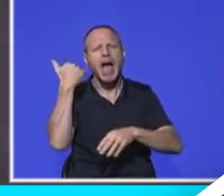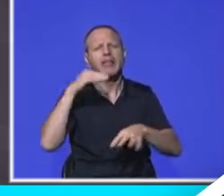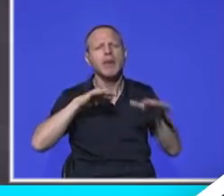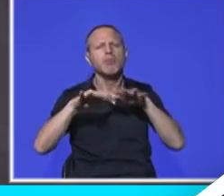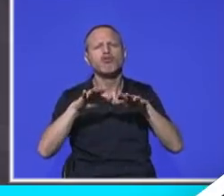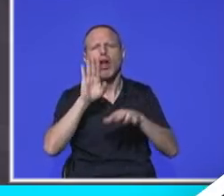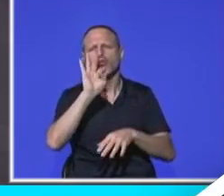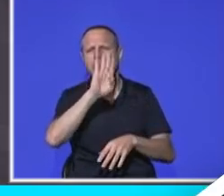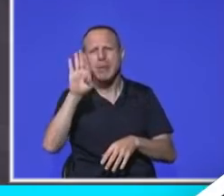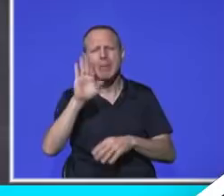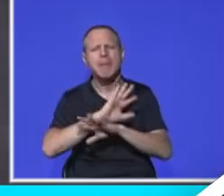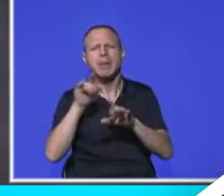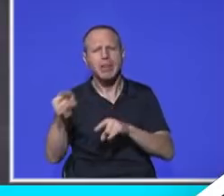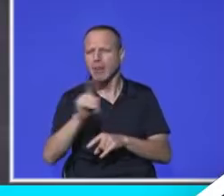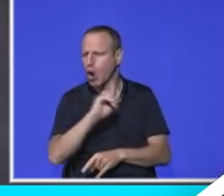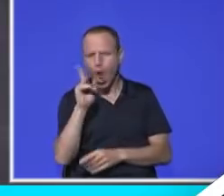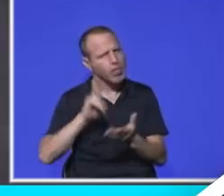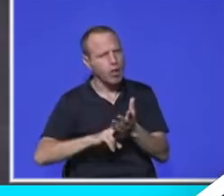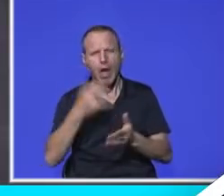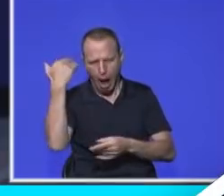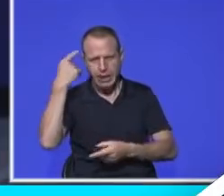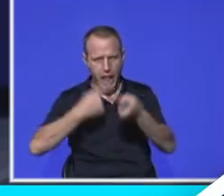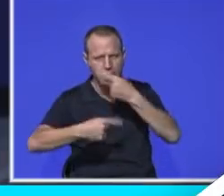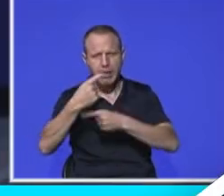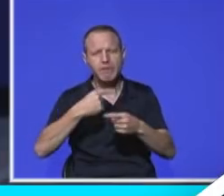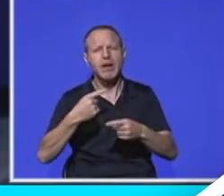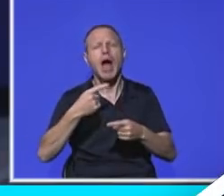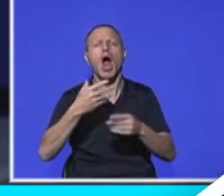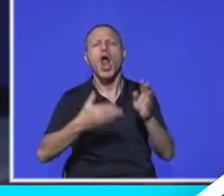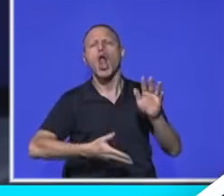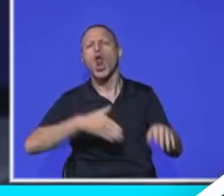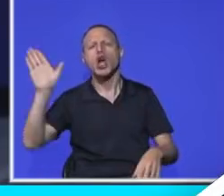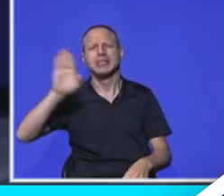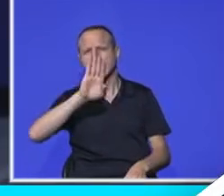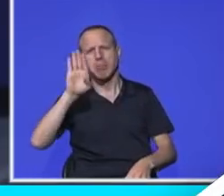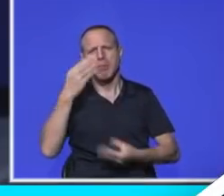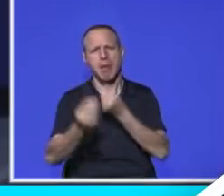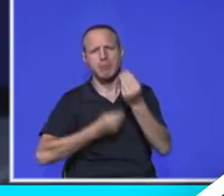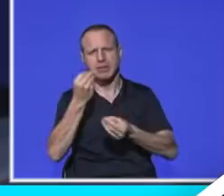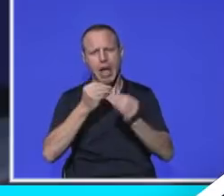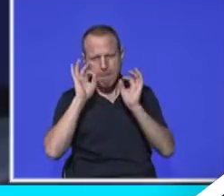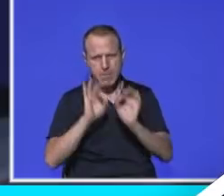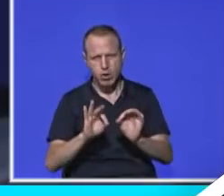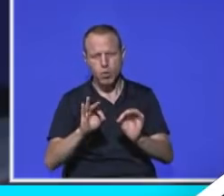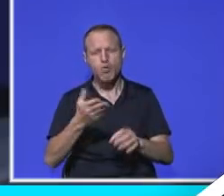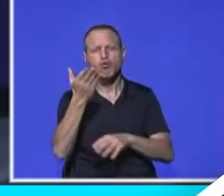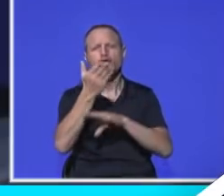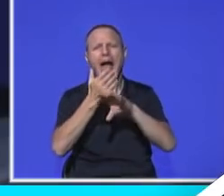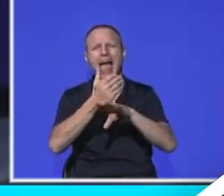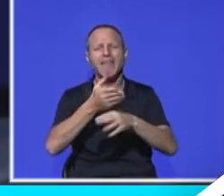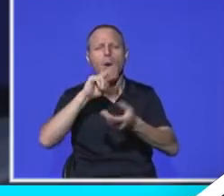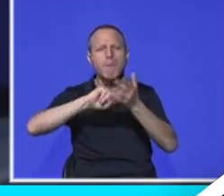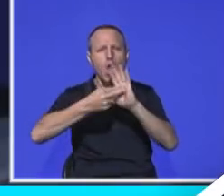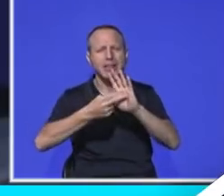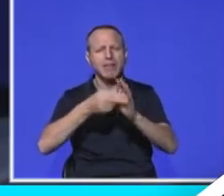נתניהו בלעדיהם. לא נכון. הייתה אלטרנטיבה. הייתה אלטרנטיבה להוציא את נתניהו מהמשחק. בדיוק כשהחרב הפוליטית והמשפטית הייתה